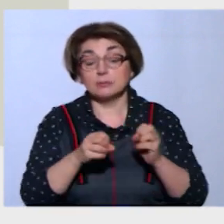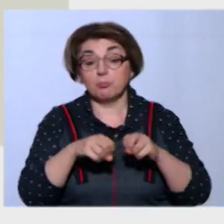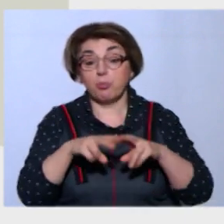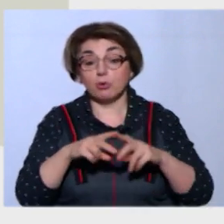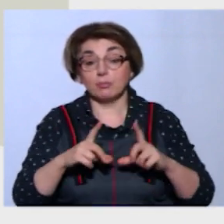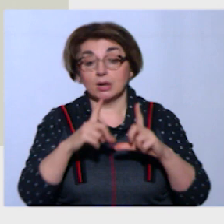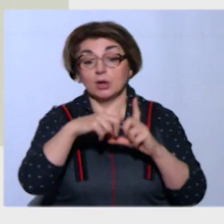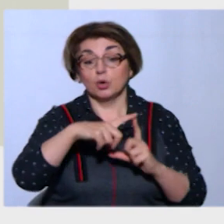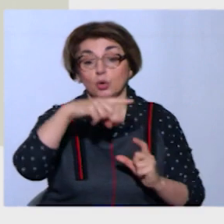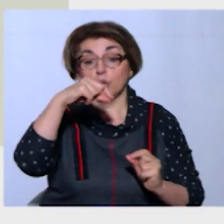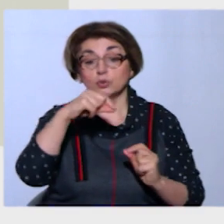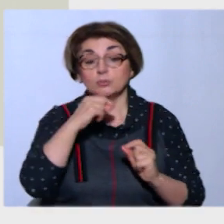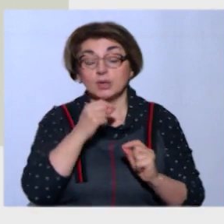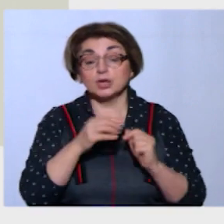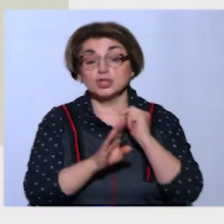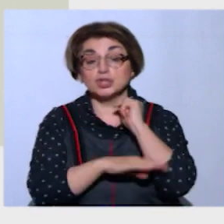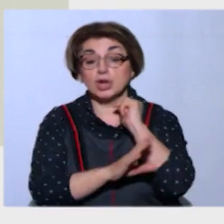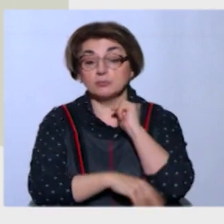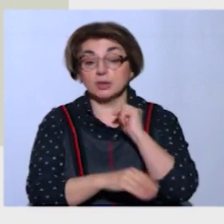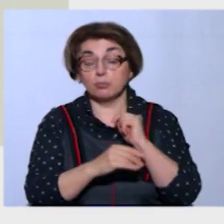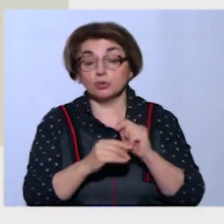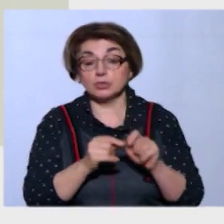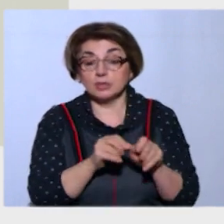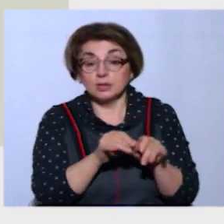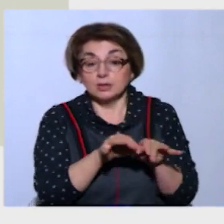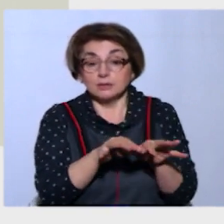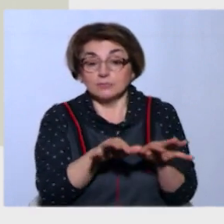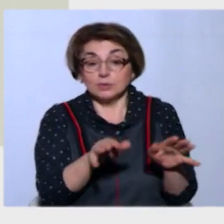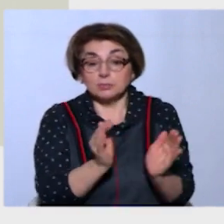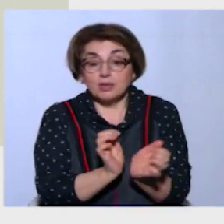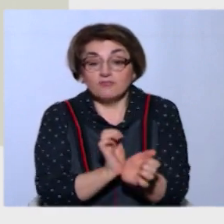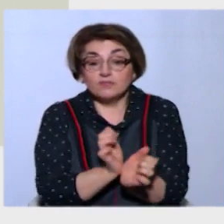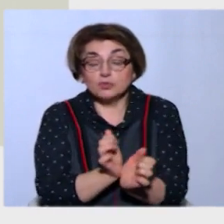აქვს, შემდეგ ტოტები კი ვიწროვდება.